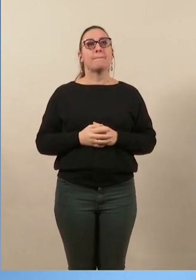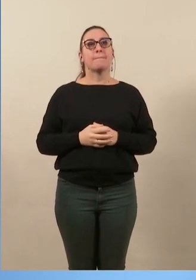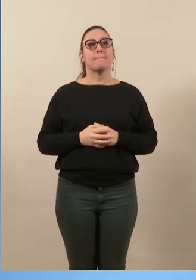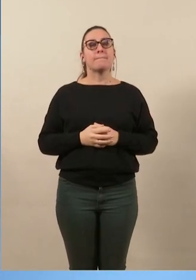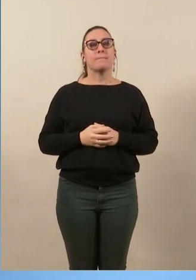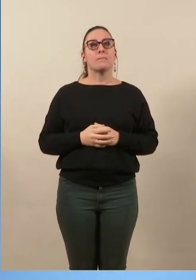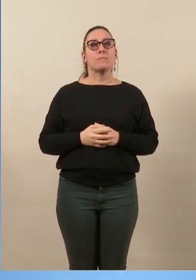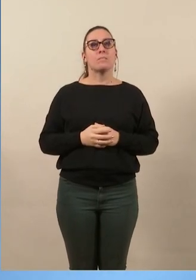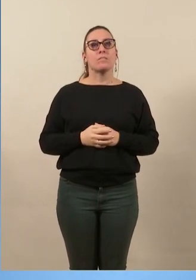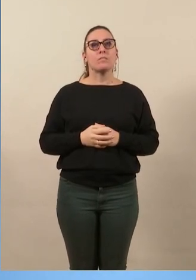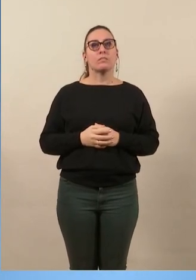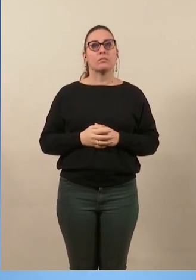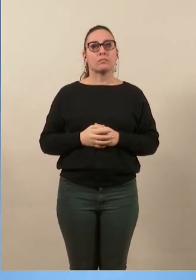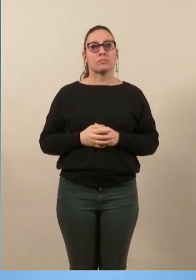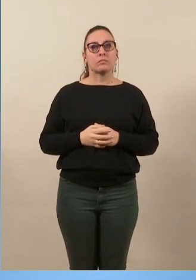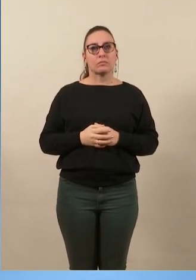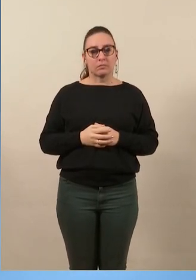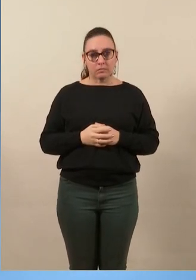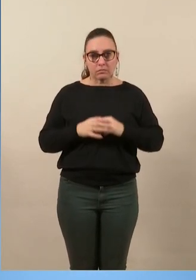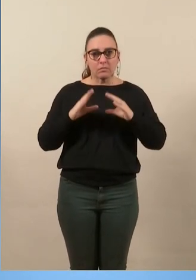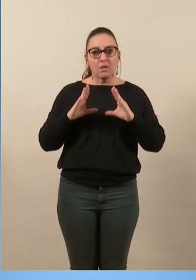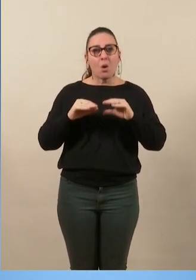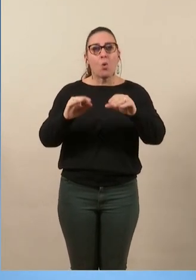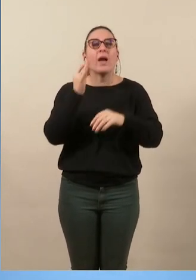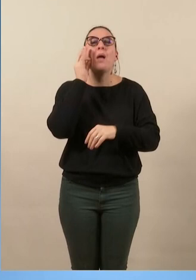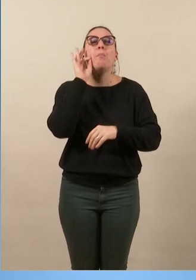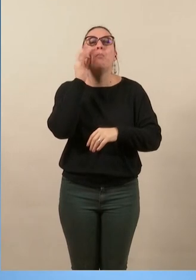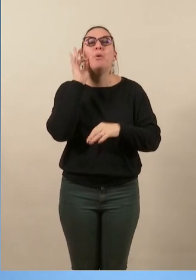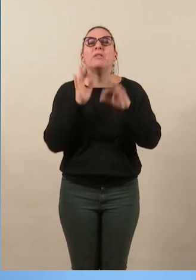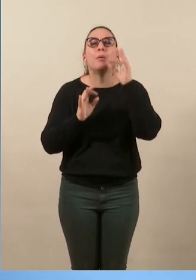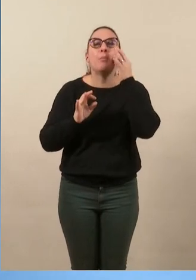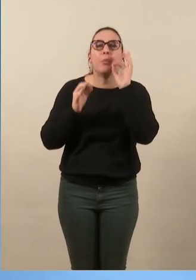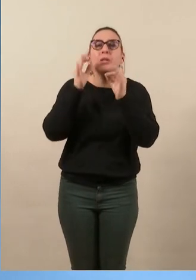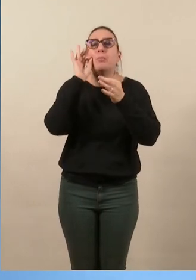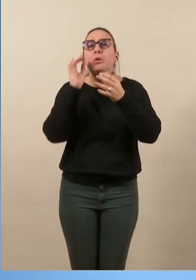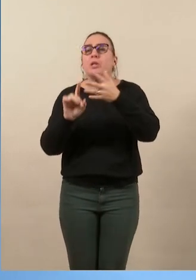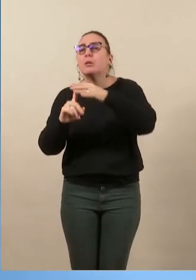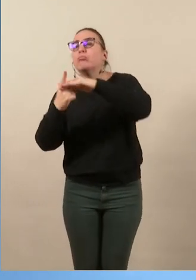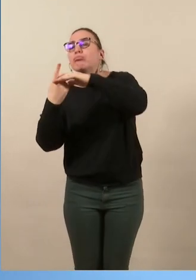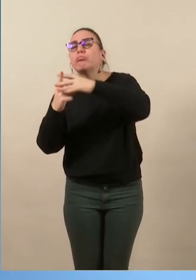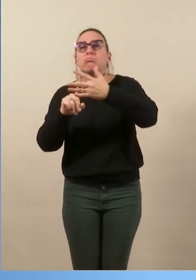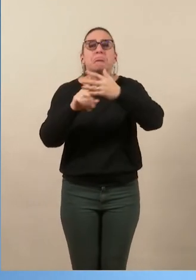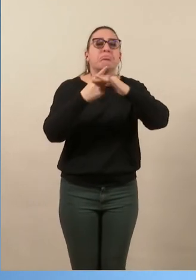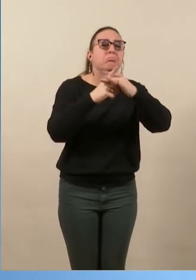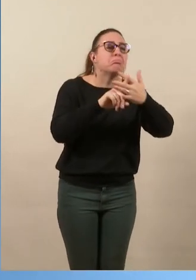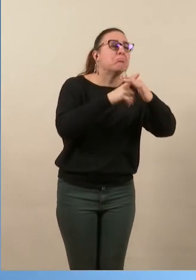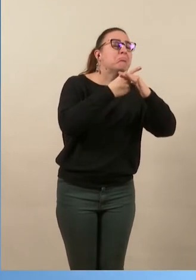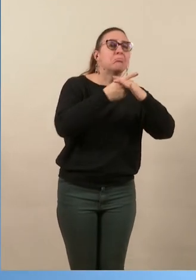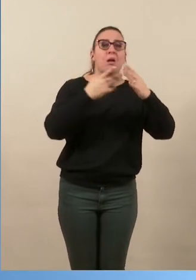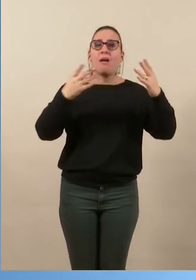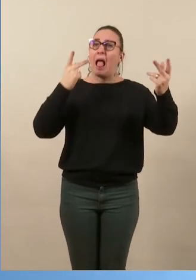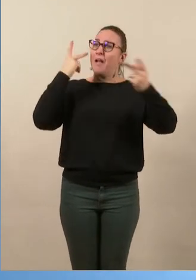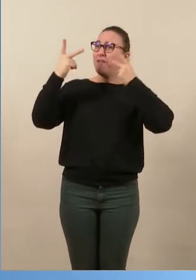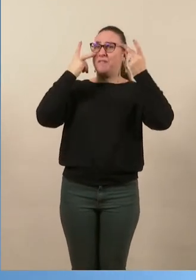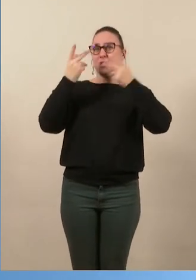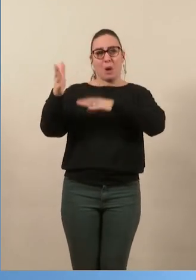ce jour même les plus modestes réalisations qui ont pu se dérouler ici et là dans toutes les thématiques un visuel au